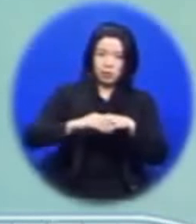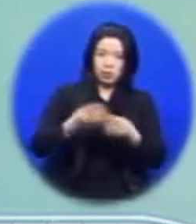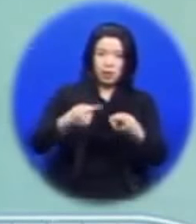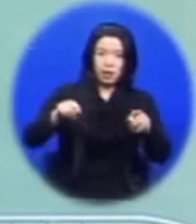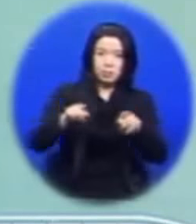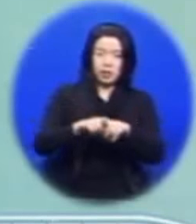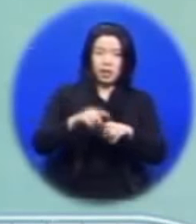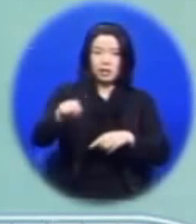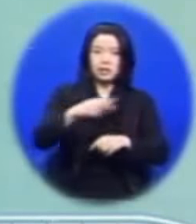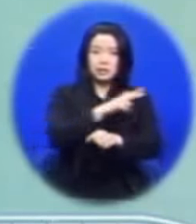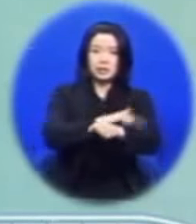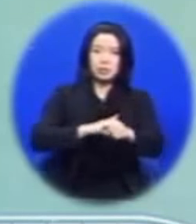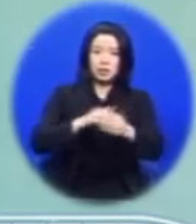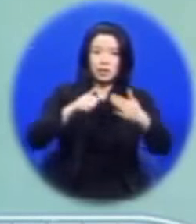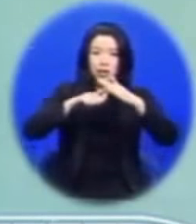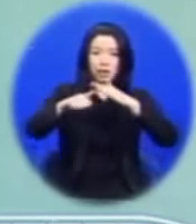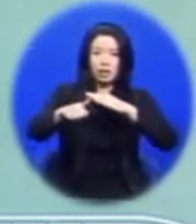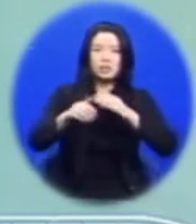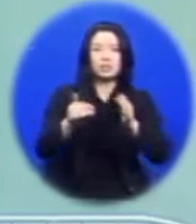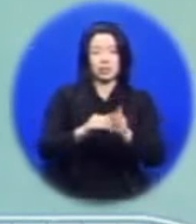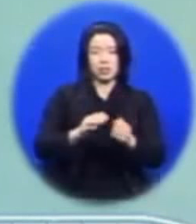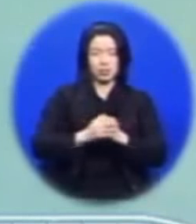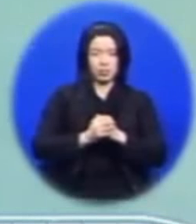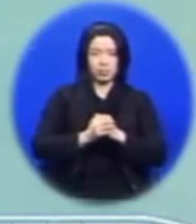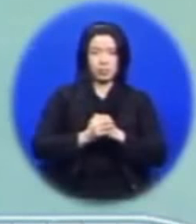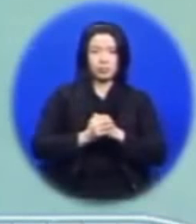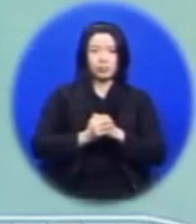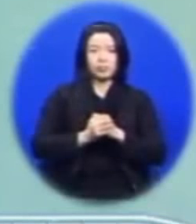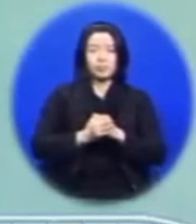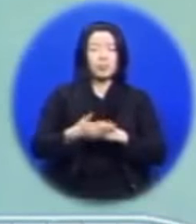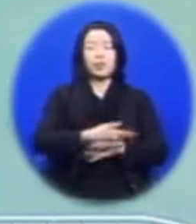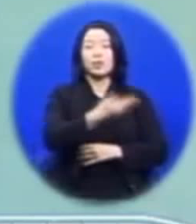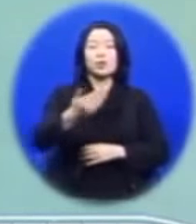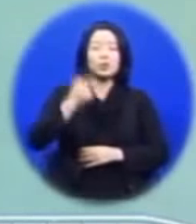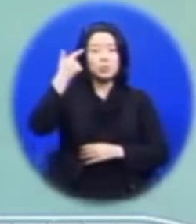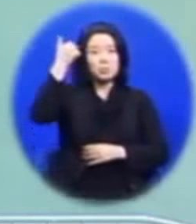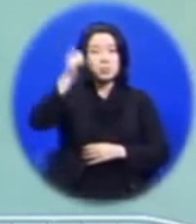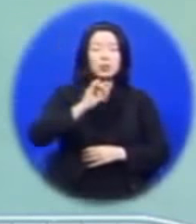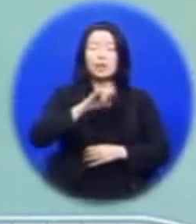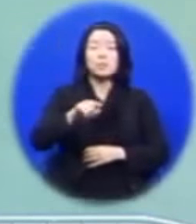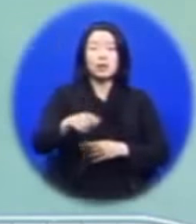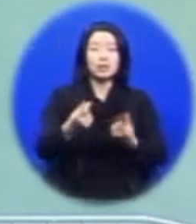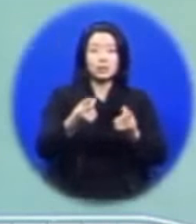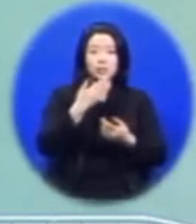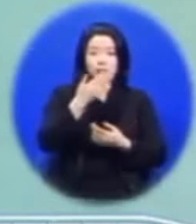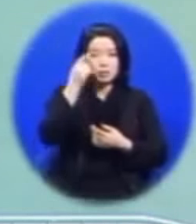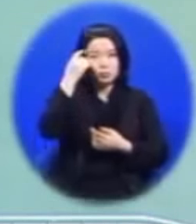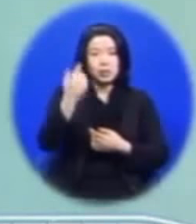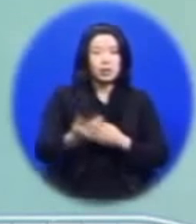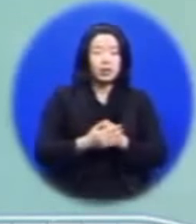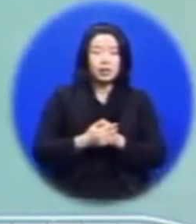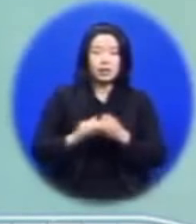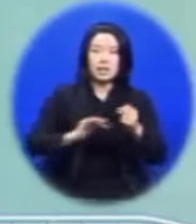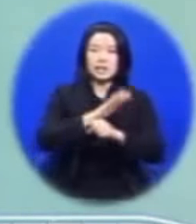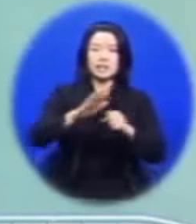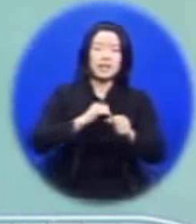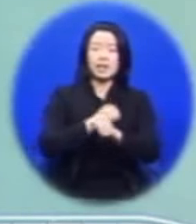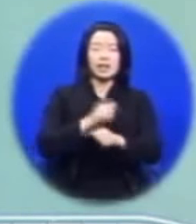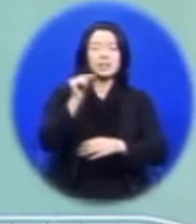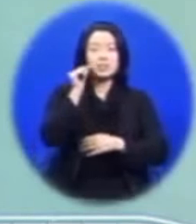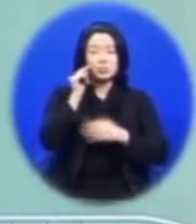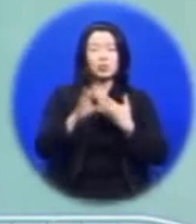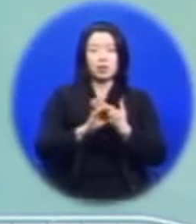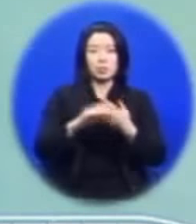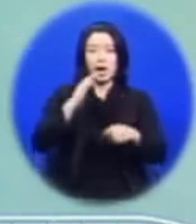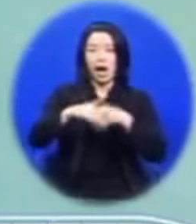집에 신방을 가셨고 여러분 목사만 그런가요 사랑하지 못하면